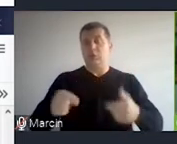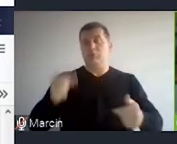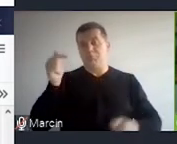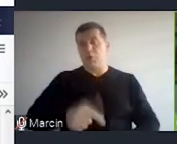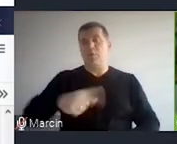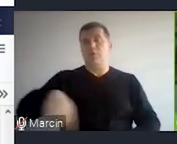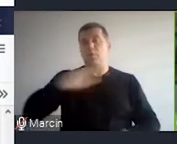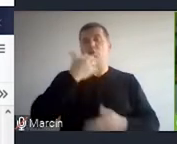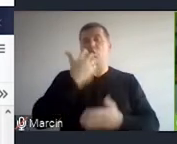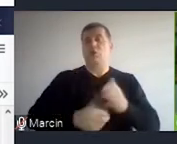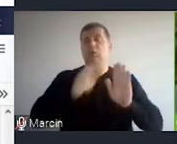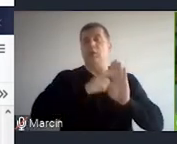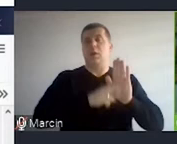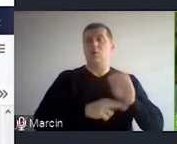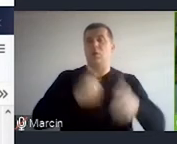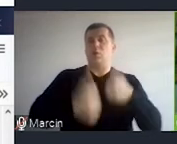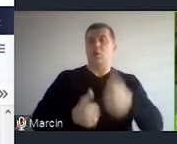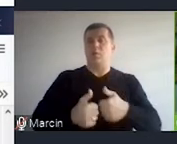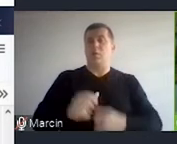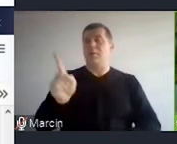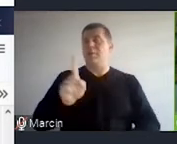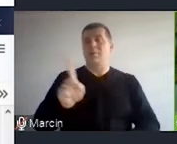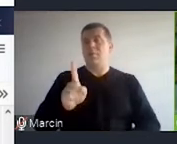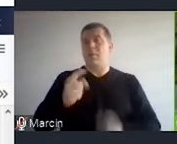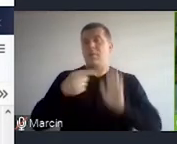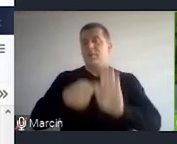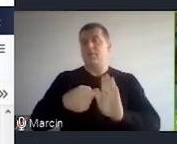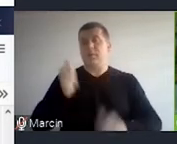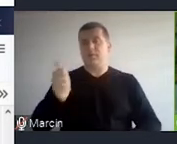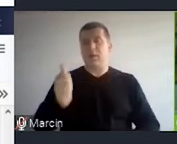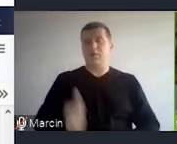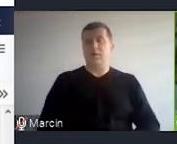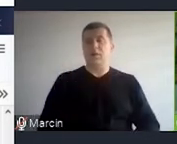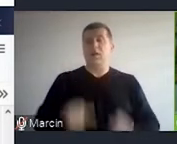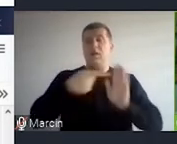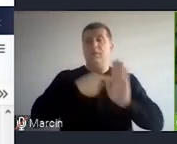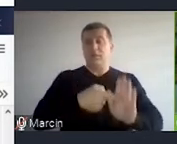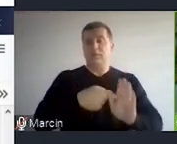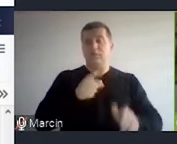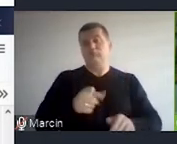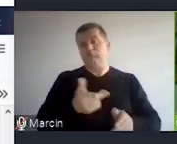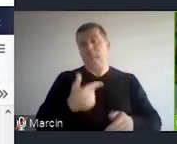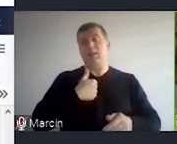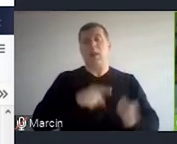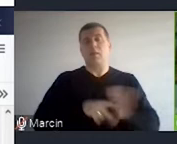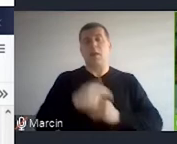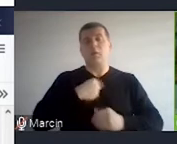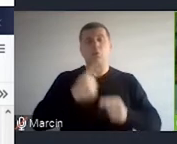powinniście Państwo korzystać z regulaminu konkursu, a nie wytycznych kwalifikowalności. Wytyczne niech będą dla Was